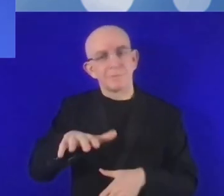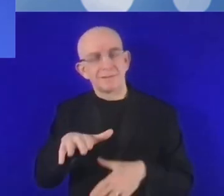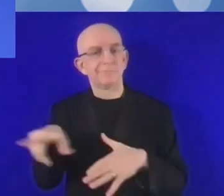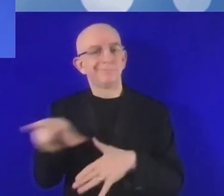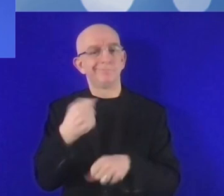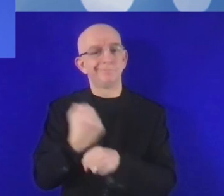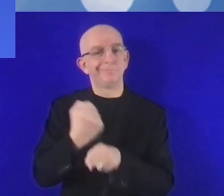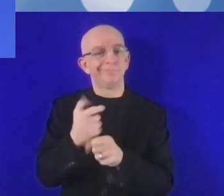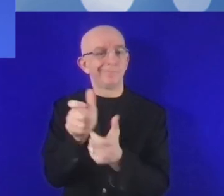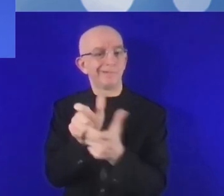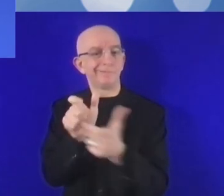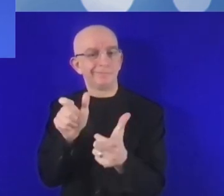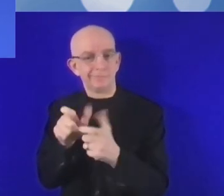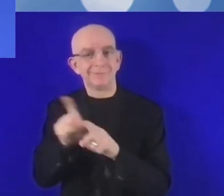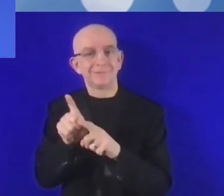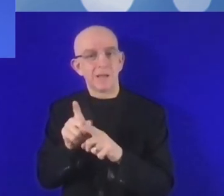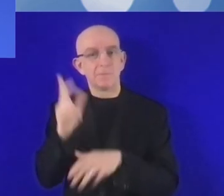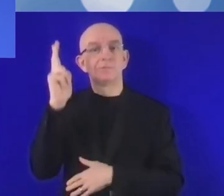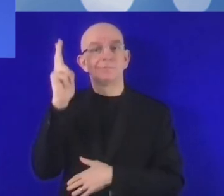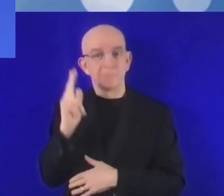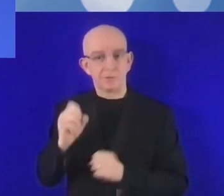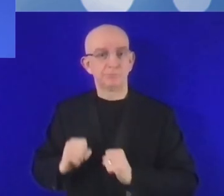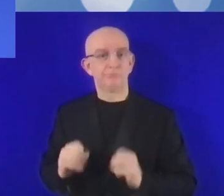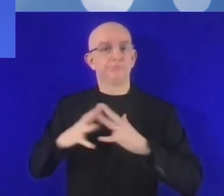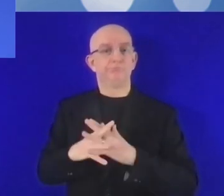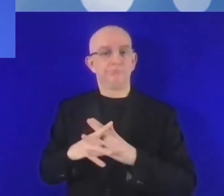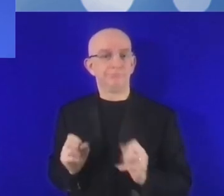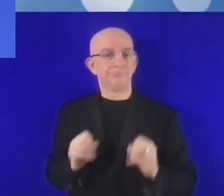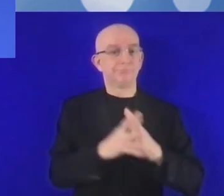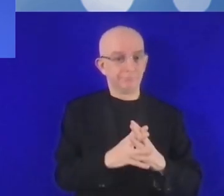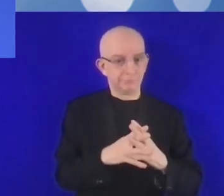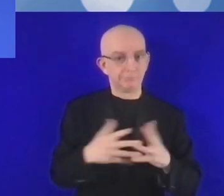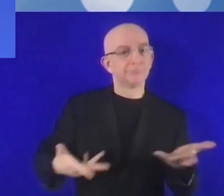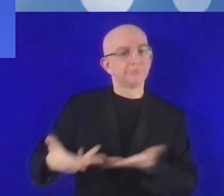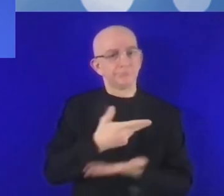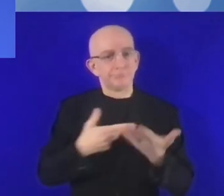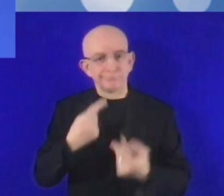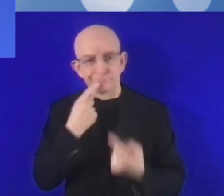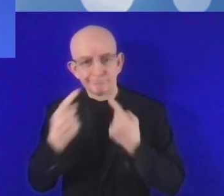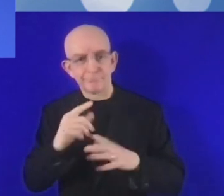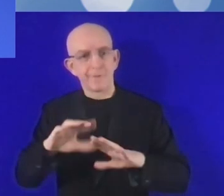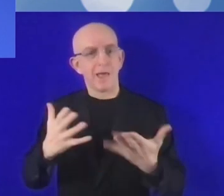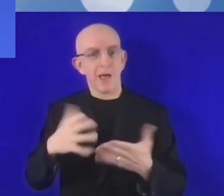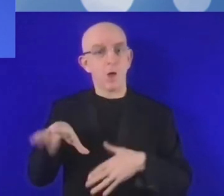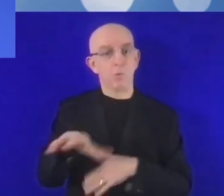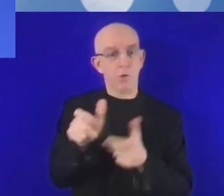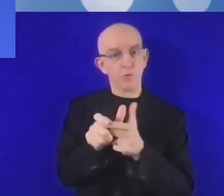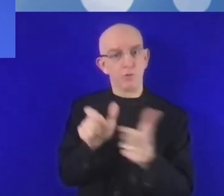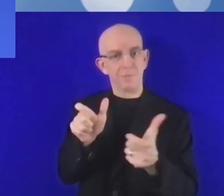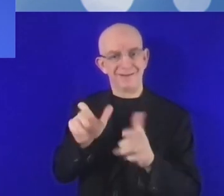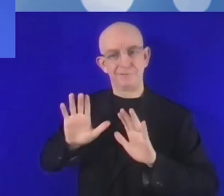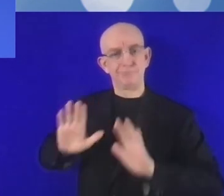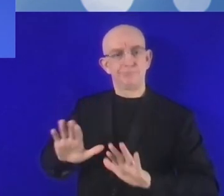которые появились в рамках IGF. И очень важная составная – это саммит